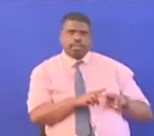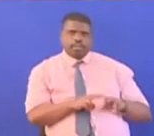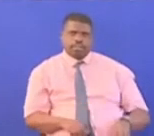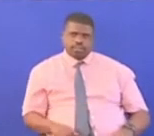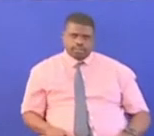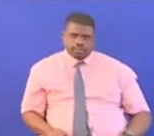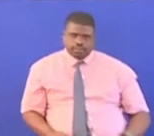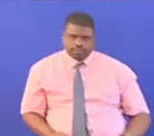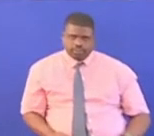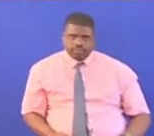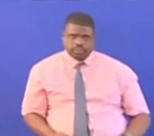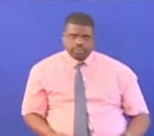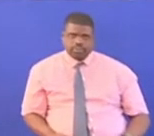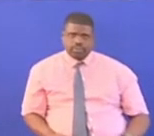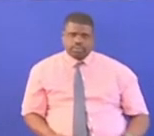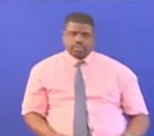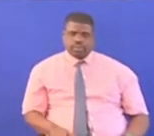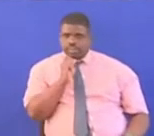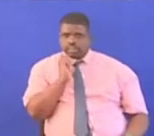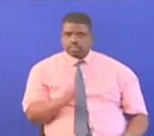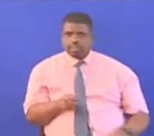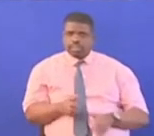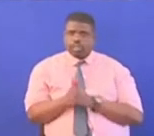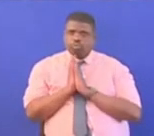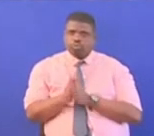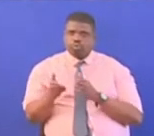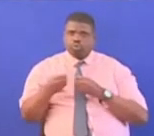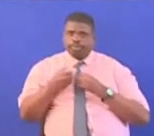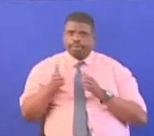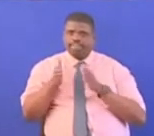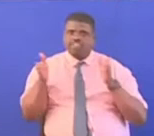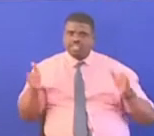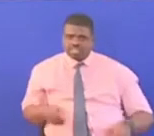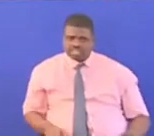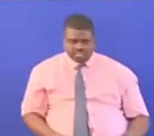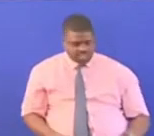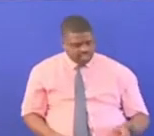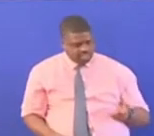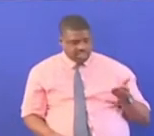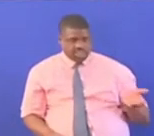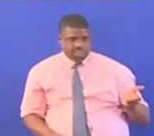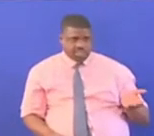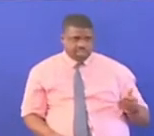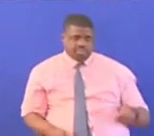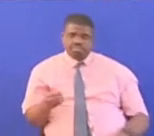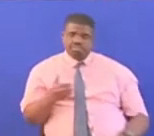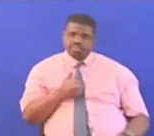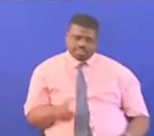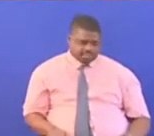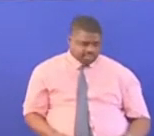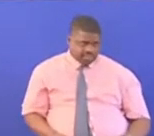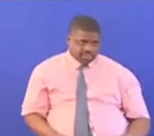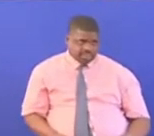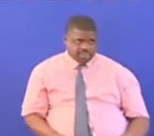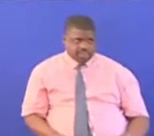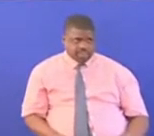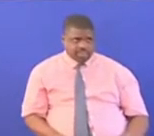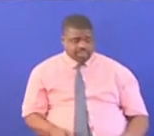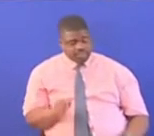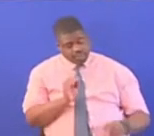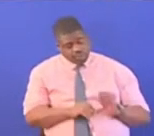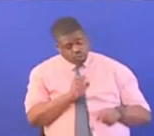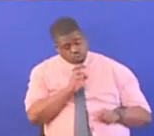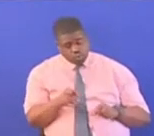Makazi. Mheshimiwa Spika, nakushukuru kwa kunipa nafasi nami niongeze mchango kwenye